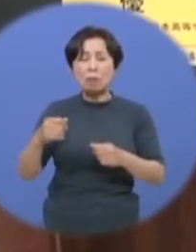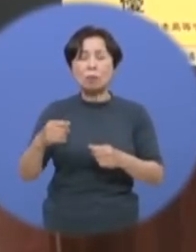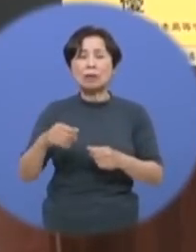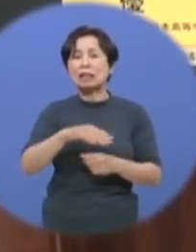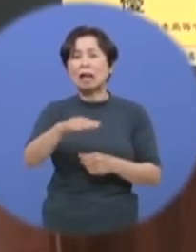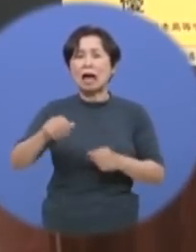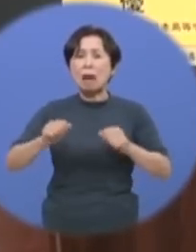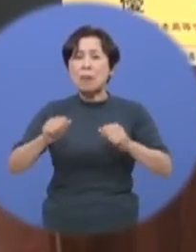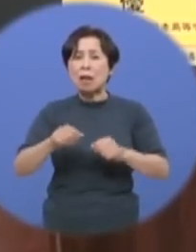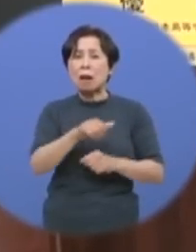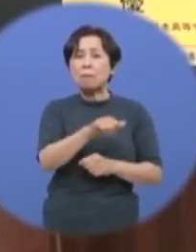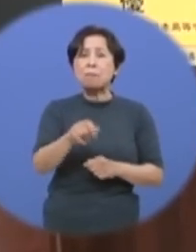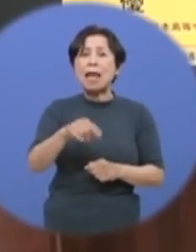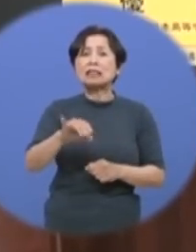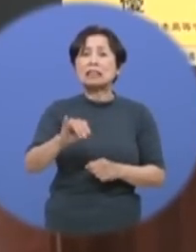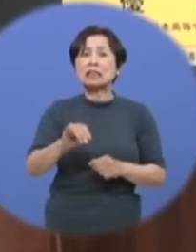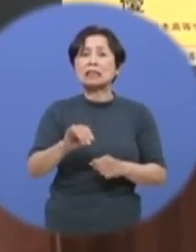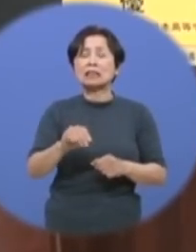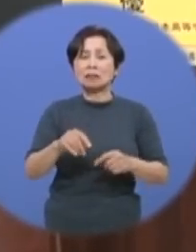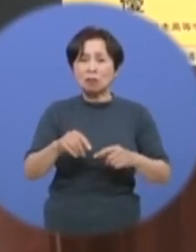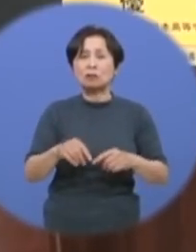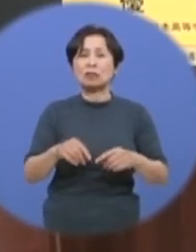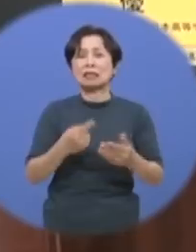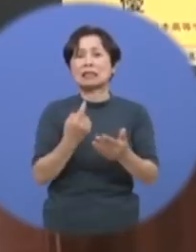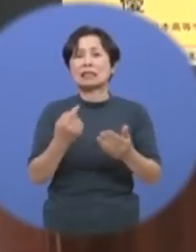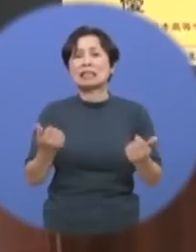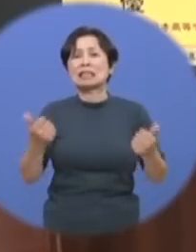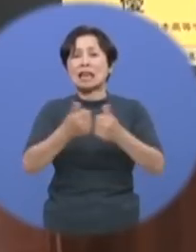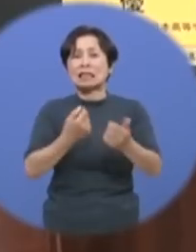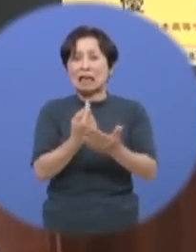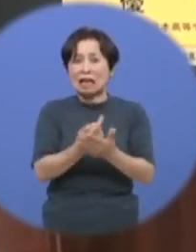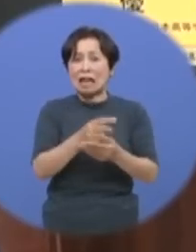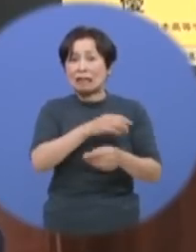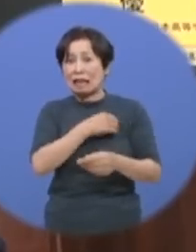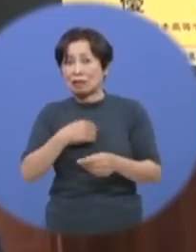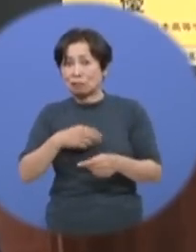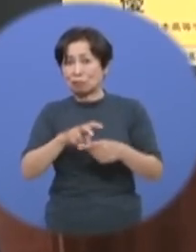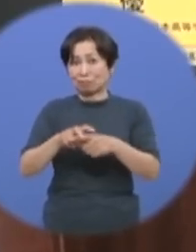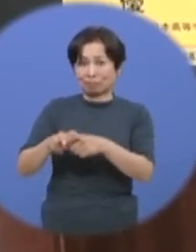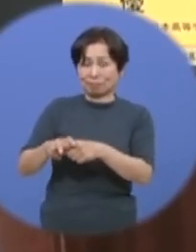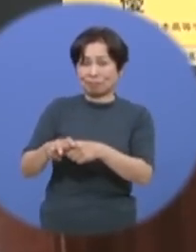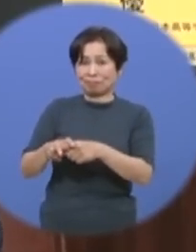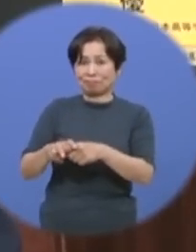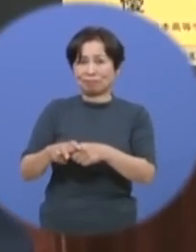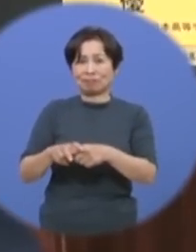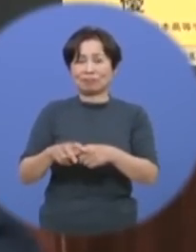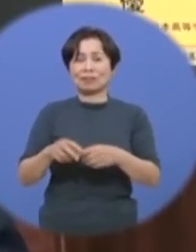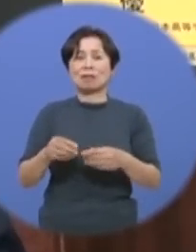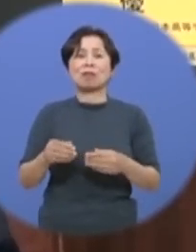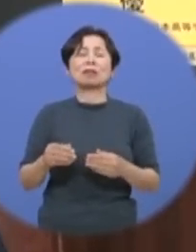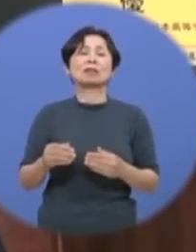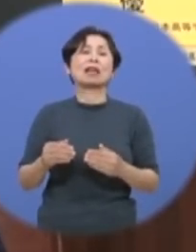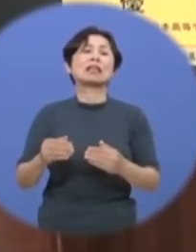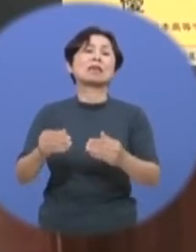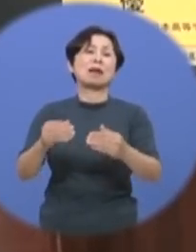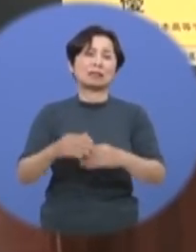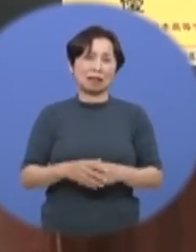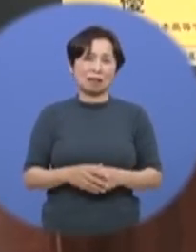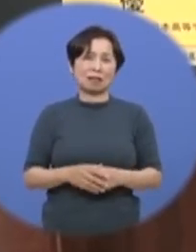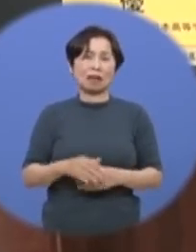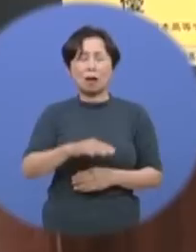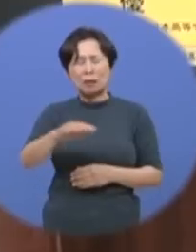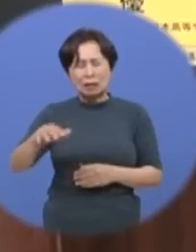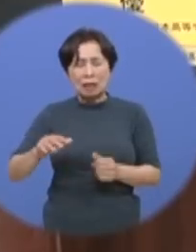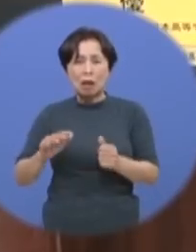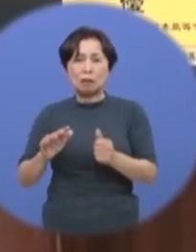たらベンチ入れるこれはもう地方大会も工場も同じなそういうやり方をやってきたもんですからまあまあついてき